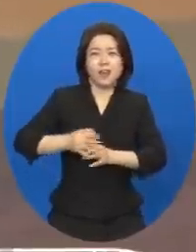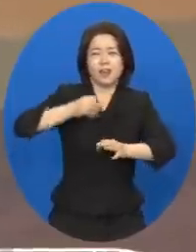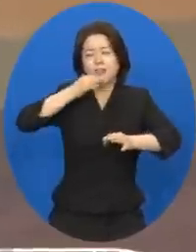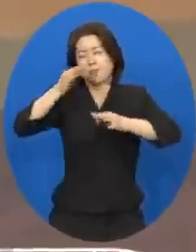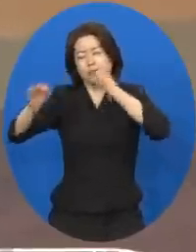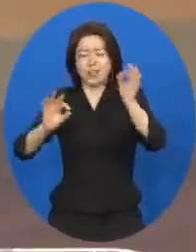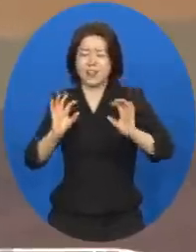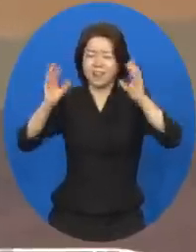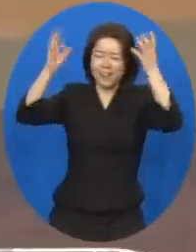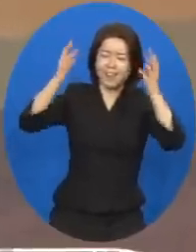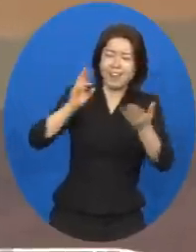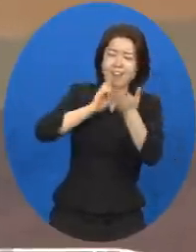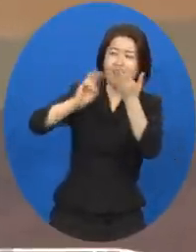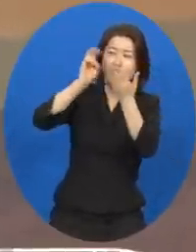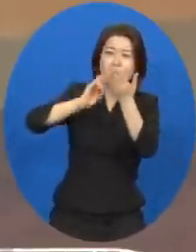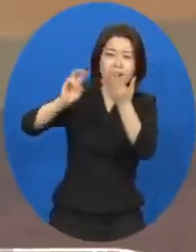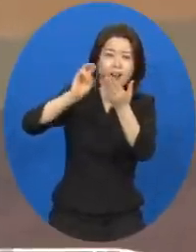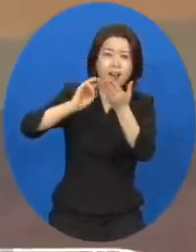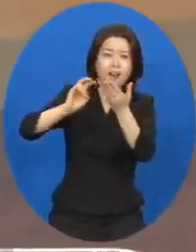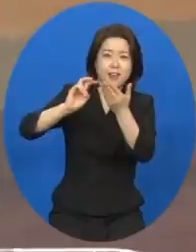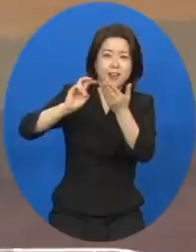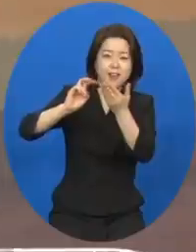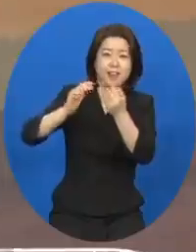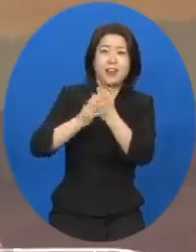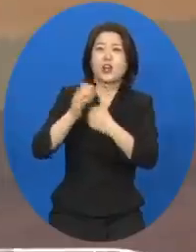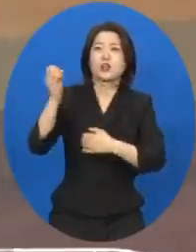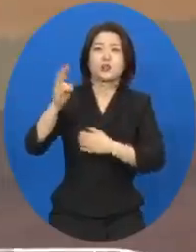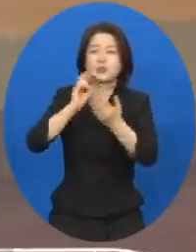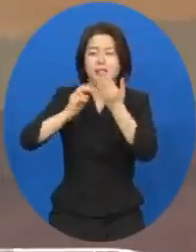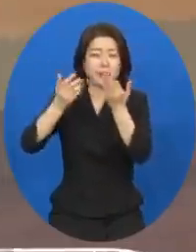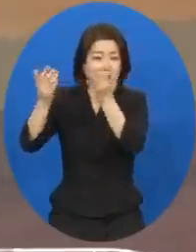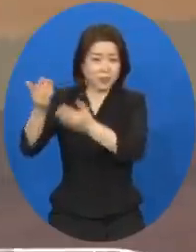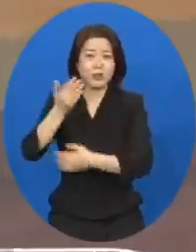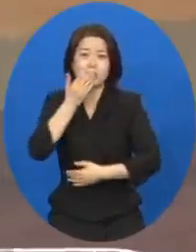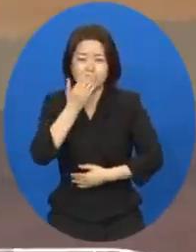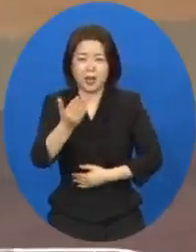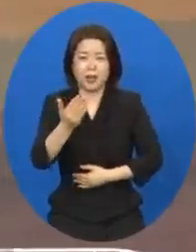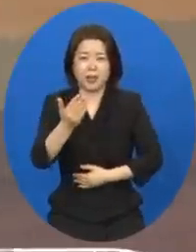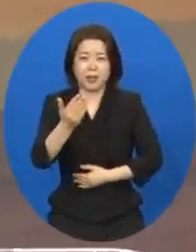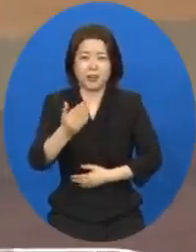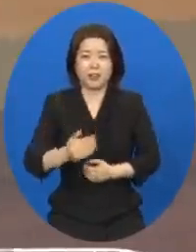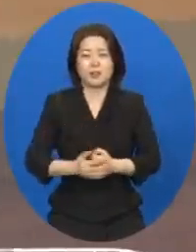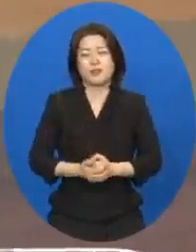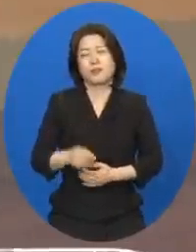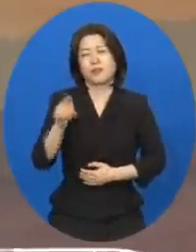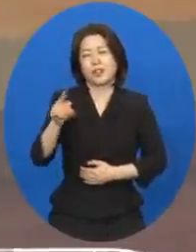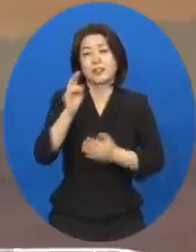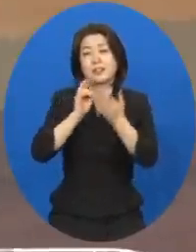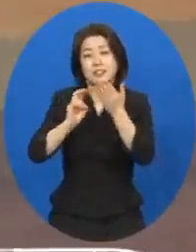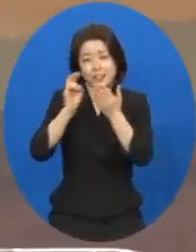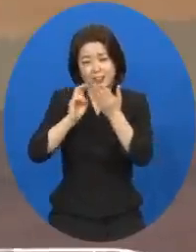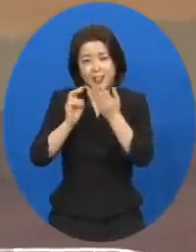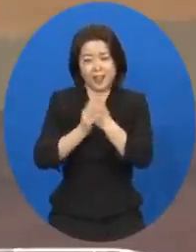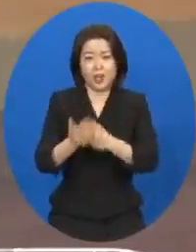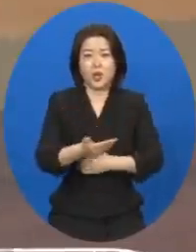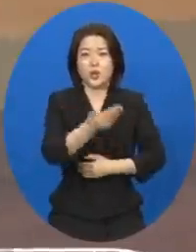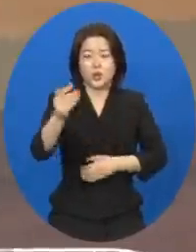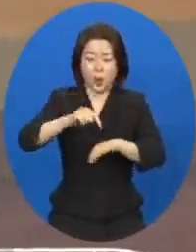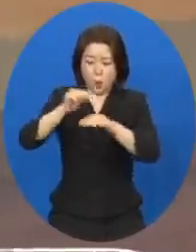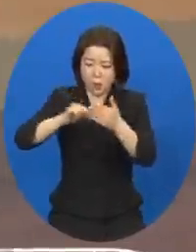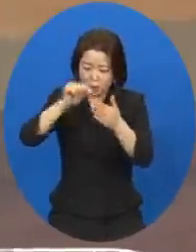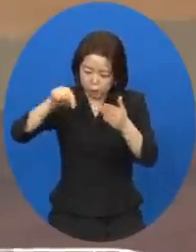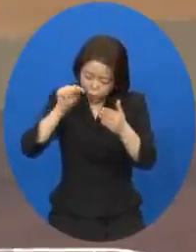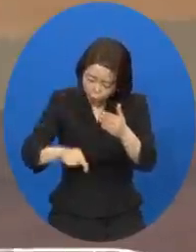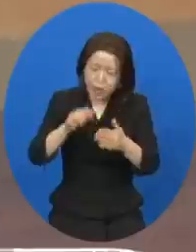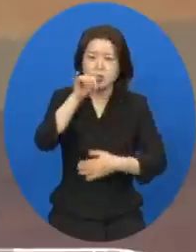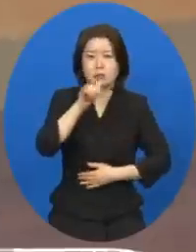환호하고 그리고 찬양하게 되겠죠. 그 찬양이 여러분의 심령 속에 있어요.